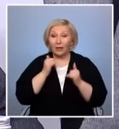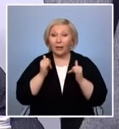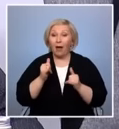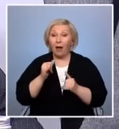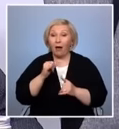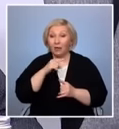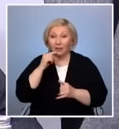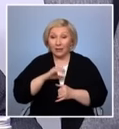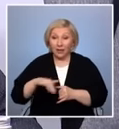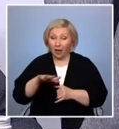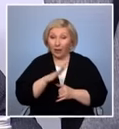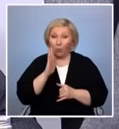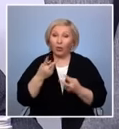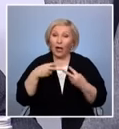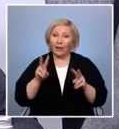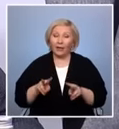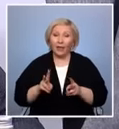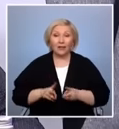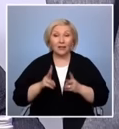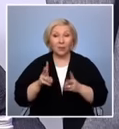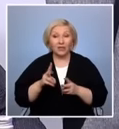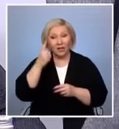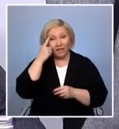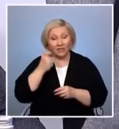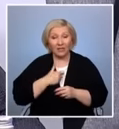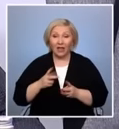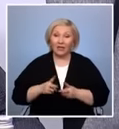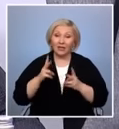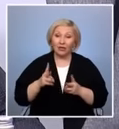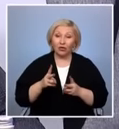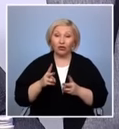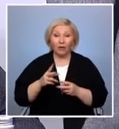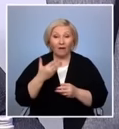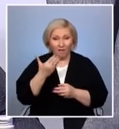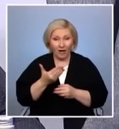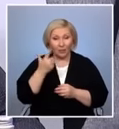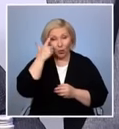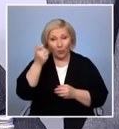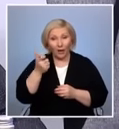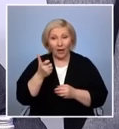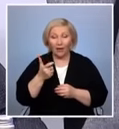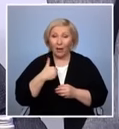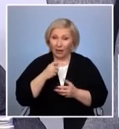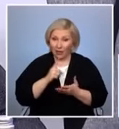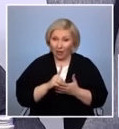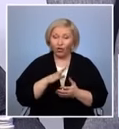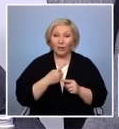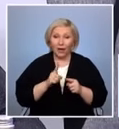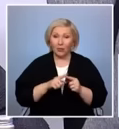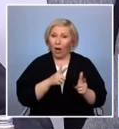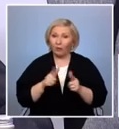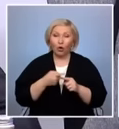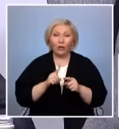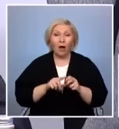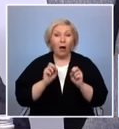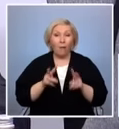выборы в марте, раньше, чем выборы главы республики Башкортостан в сентябре, речь идет про 24-й год, получается, вы, Ради